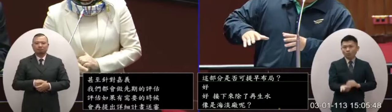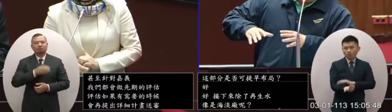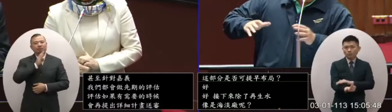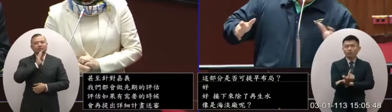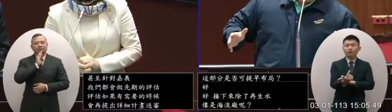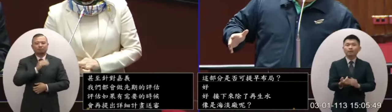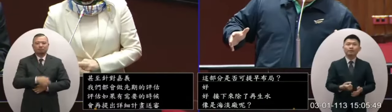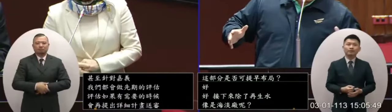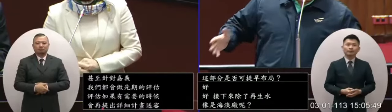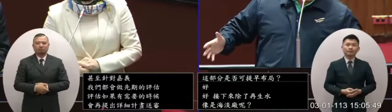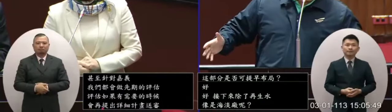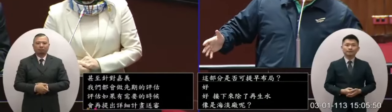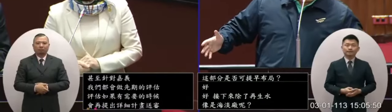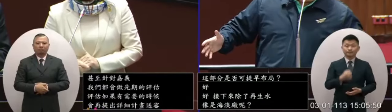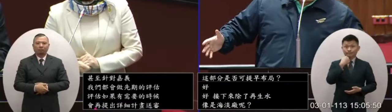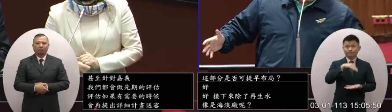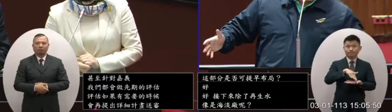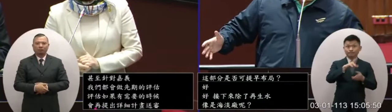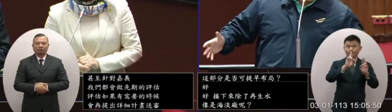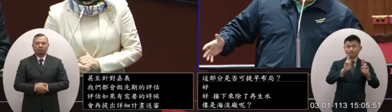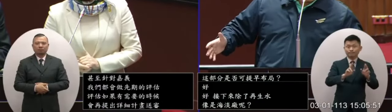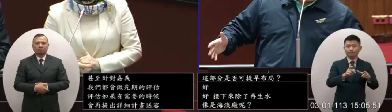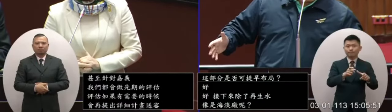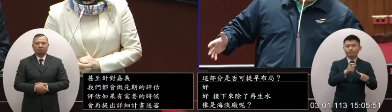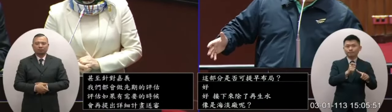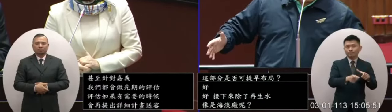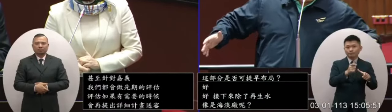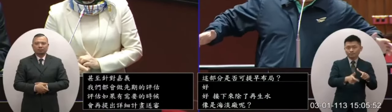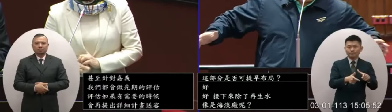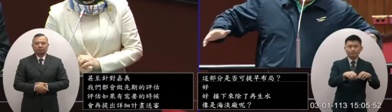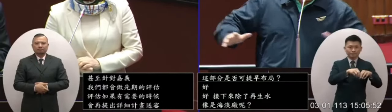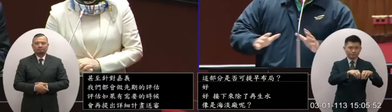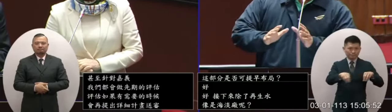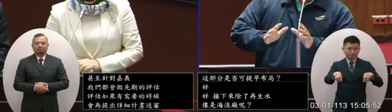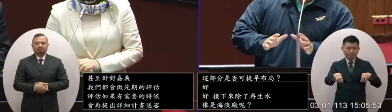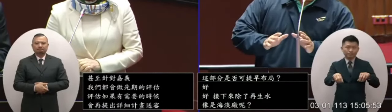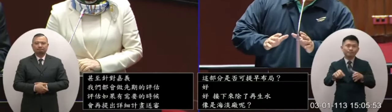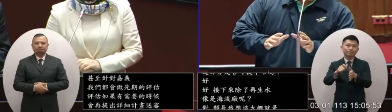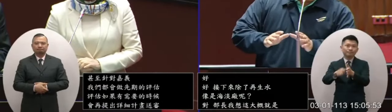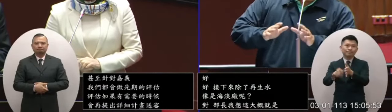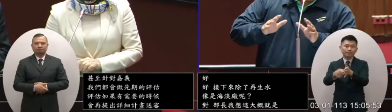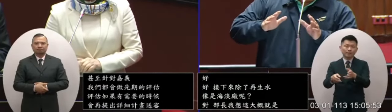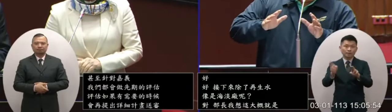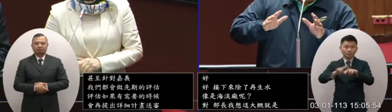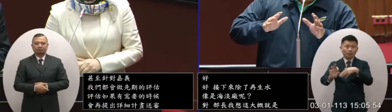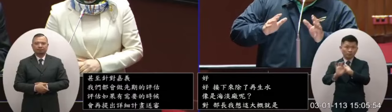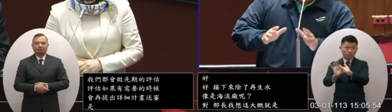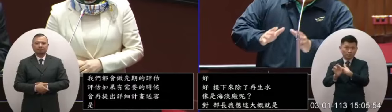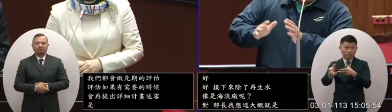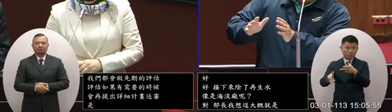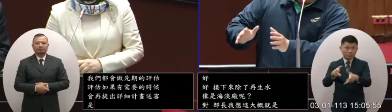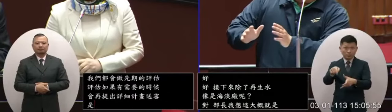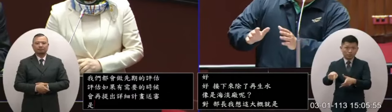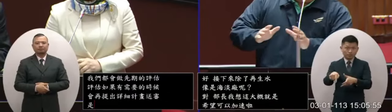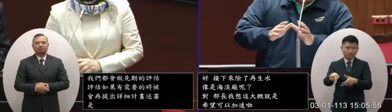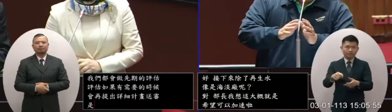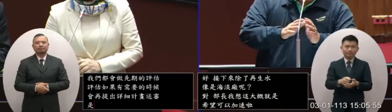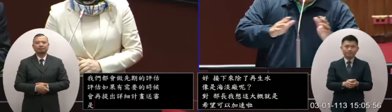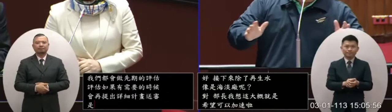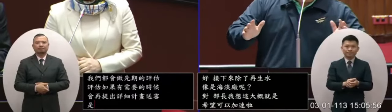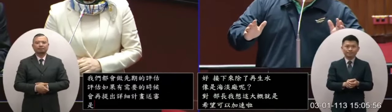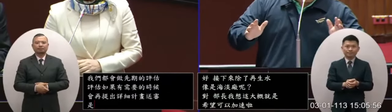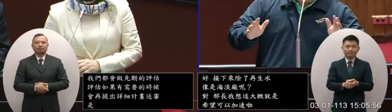是 因为。台积电的封测厂在嘉义哈，我觉得对嘉义来说，除了台积电在嘉